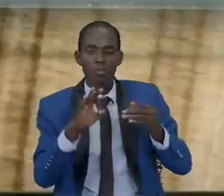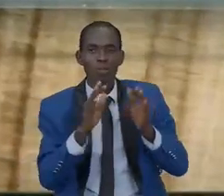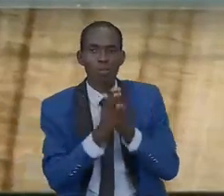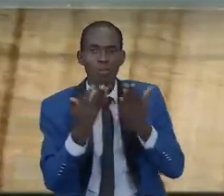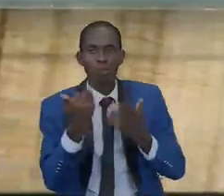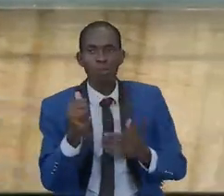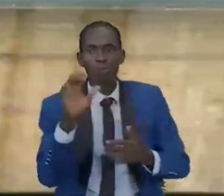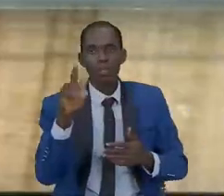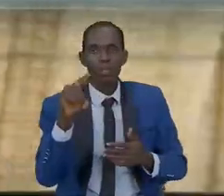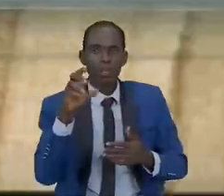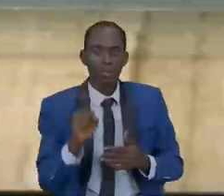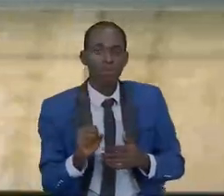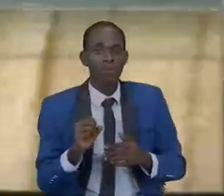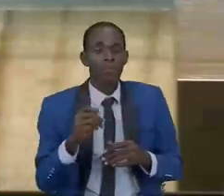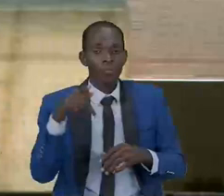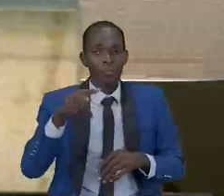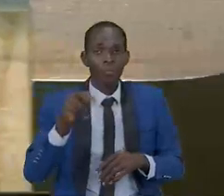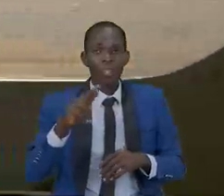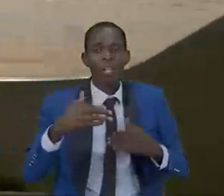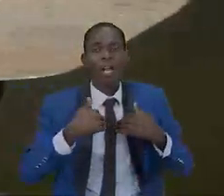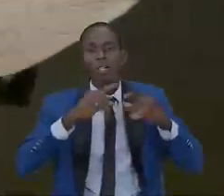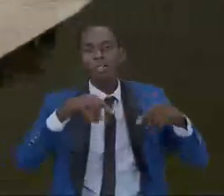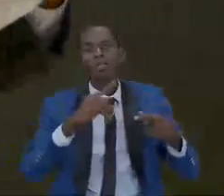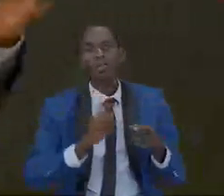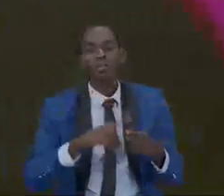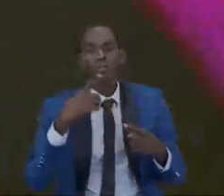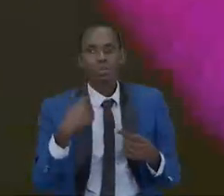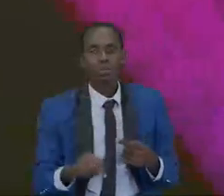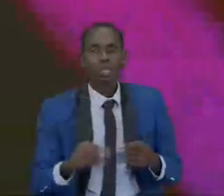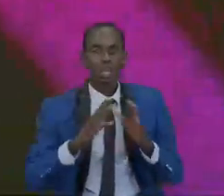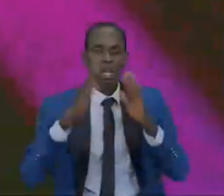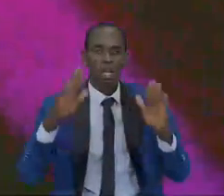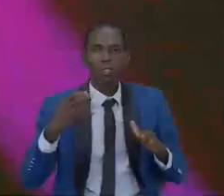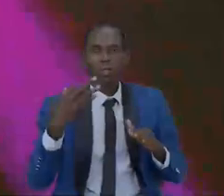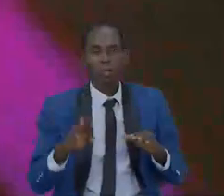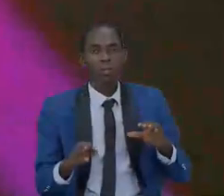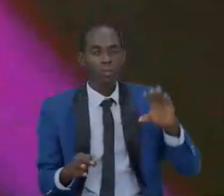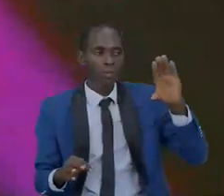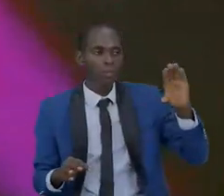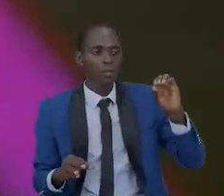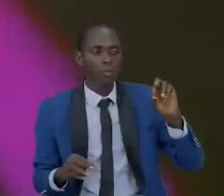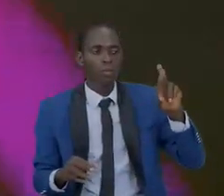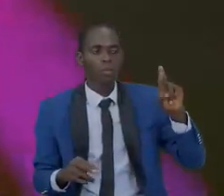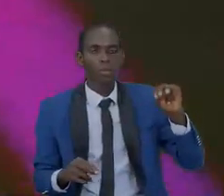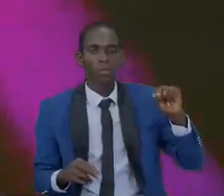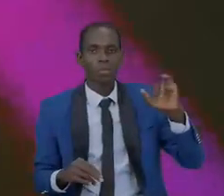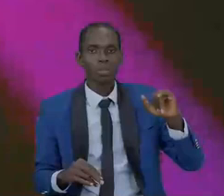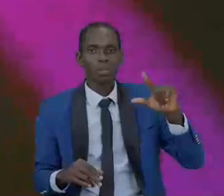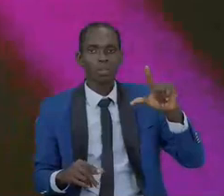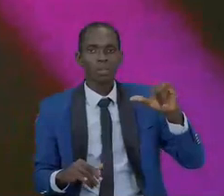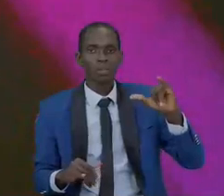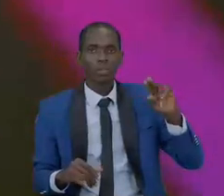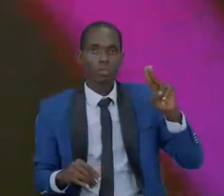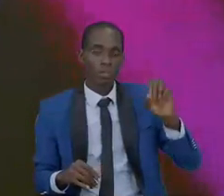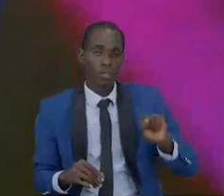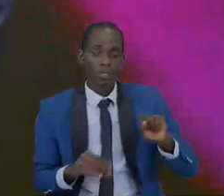premiers chapitre des arts des apôtres il est reparti dans la maison du pailler Corneille il a demeuré avec eux